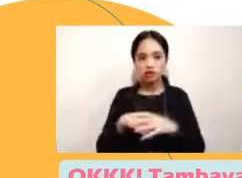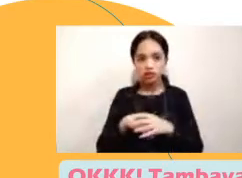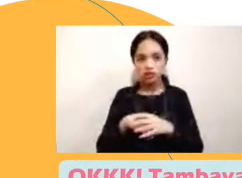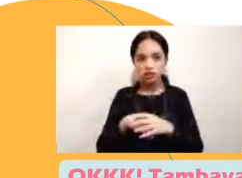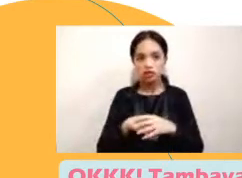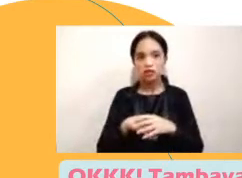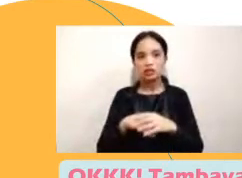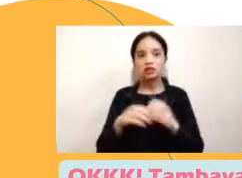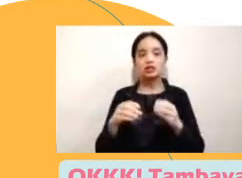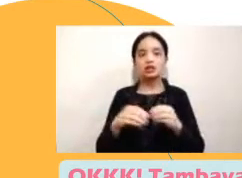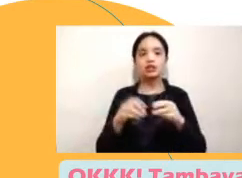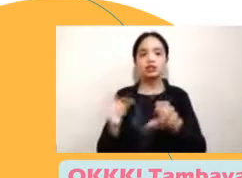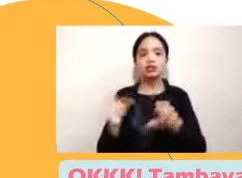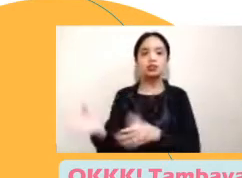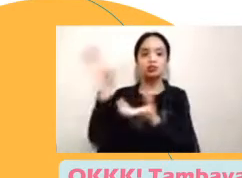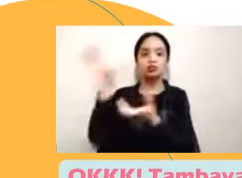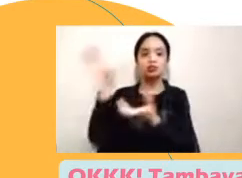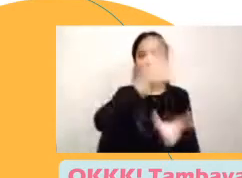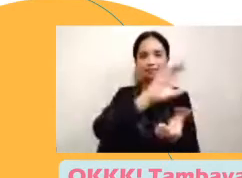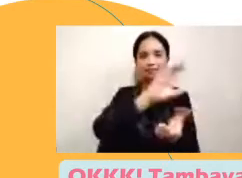Kilos, buhos. Sige.